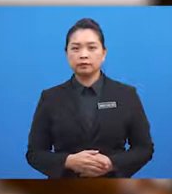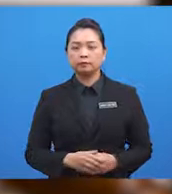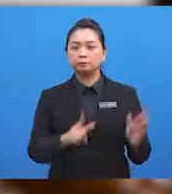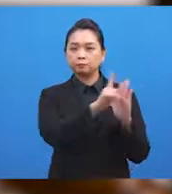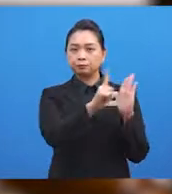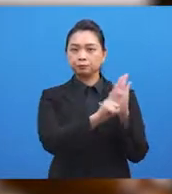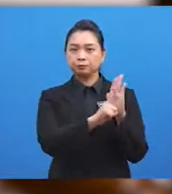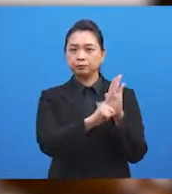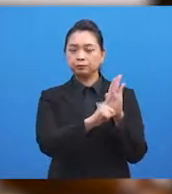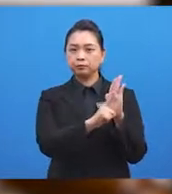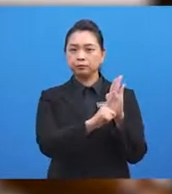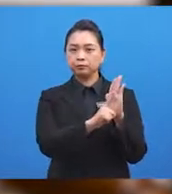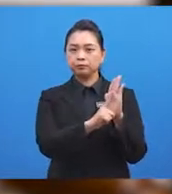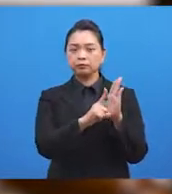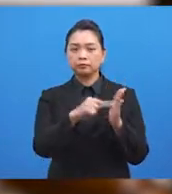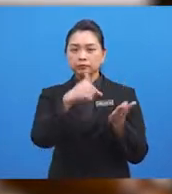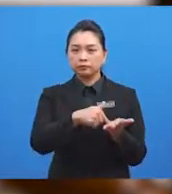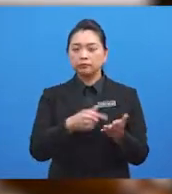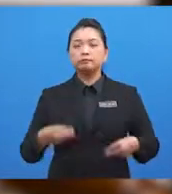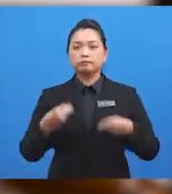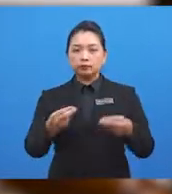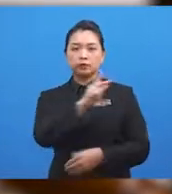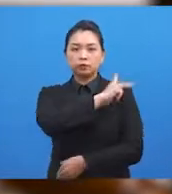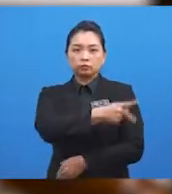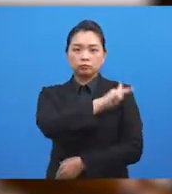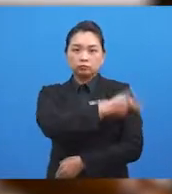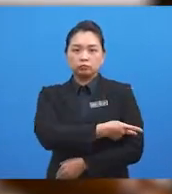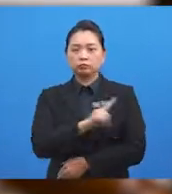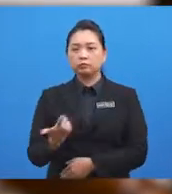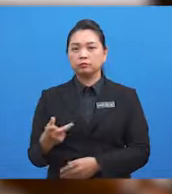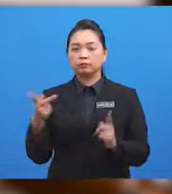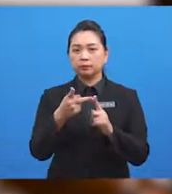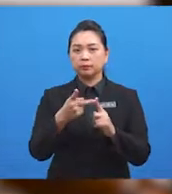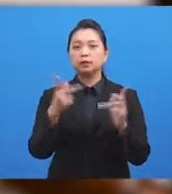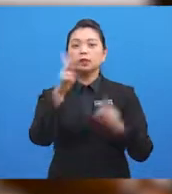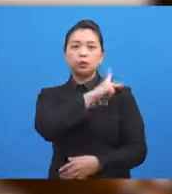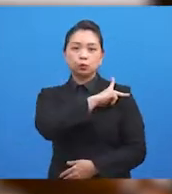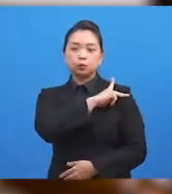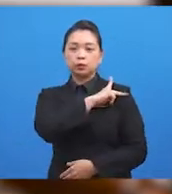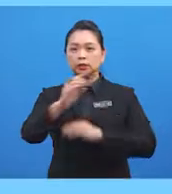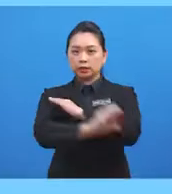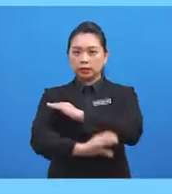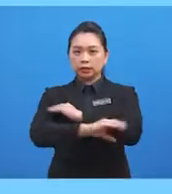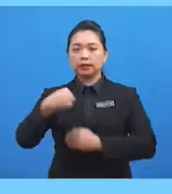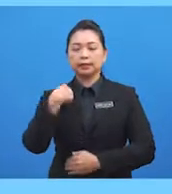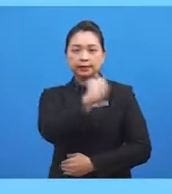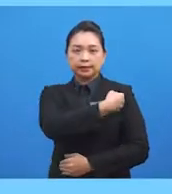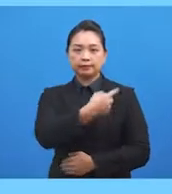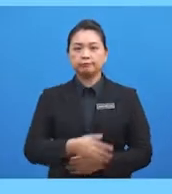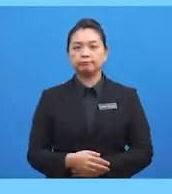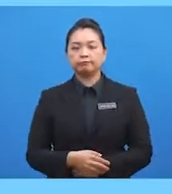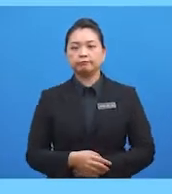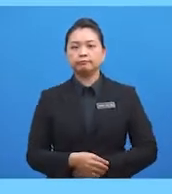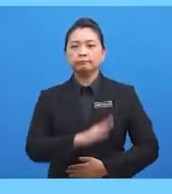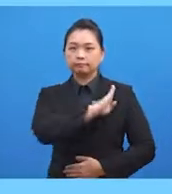Perlembagaan Persekutuan juga memberikan kuasa-kuasa lain kepada ketua negara kita.